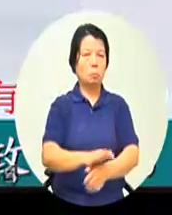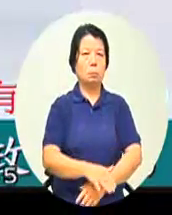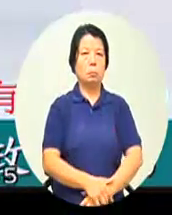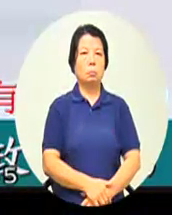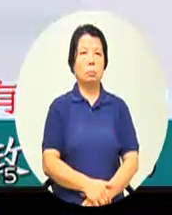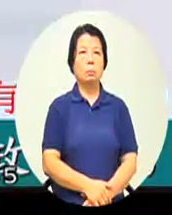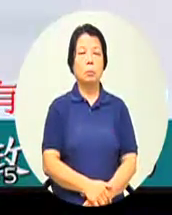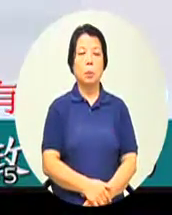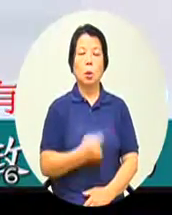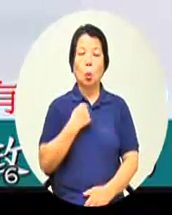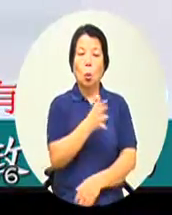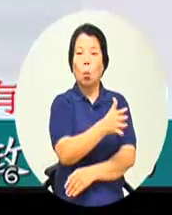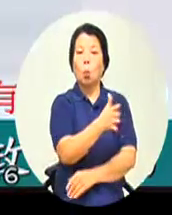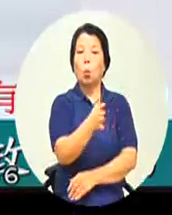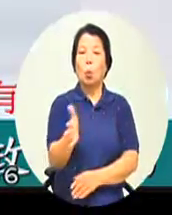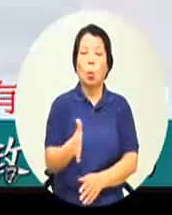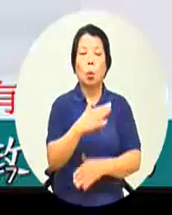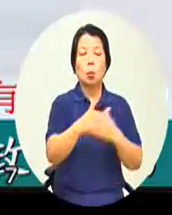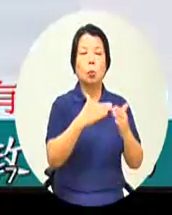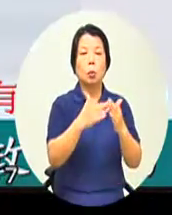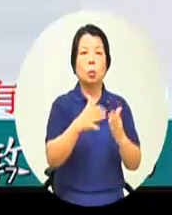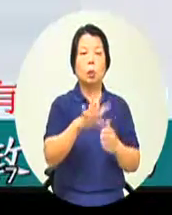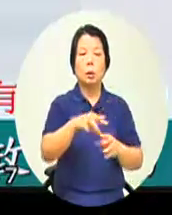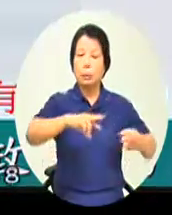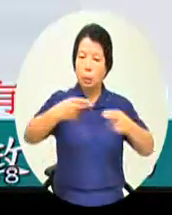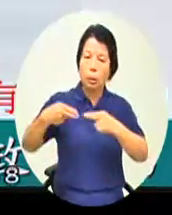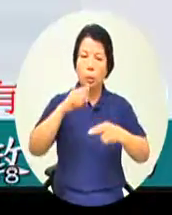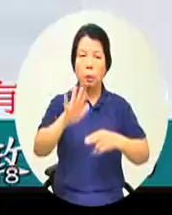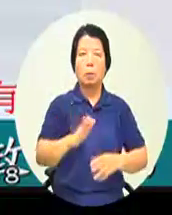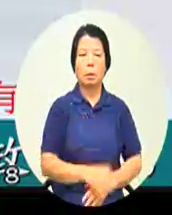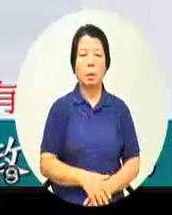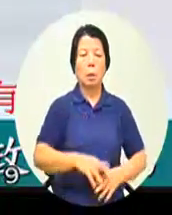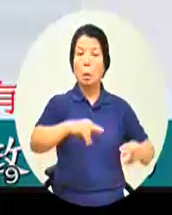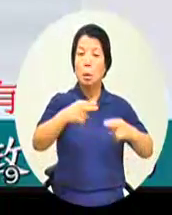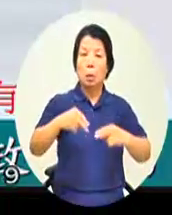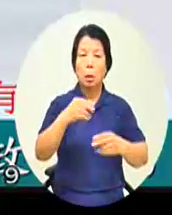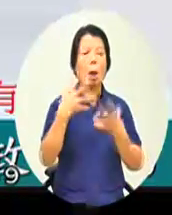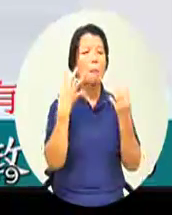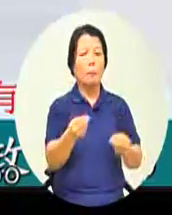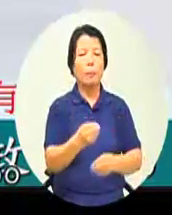所以我问了，目前各校是否已经有所改善？没有改善啊！